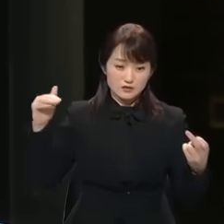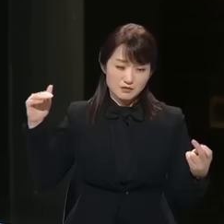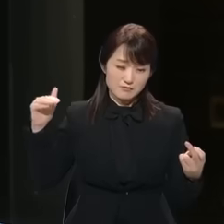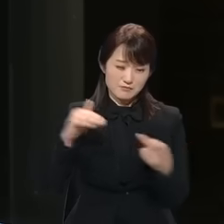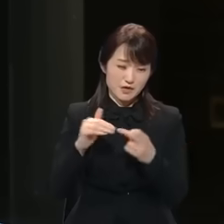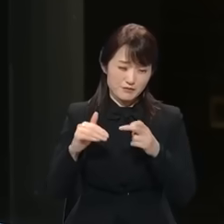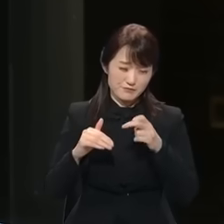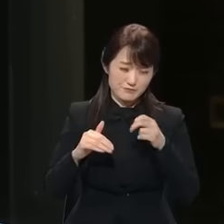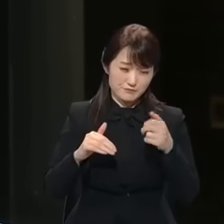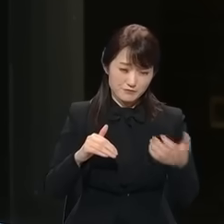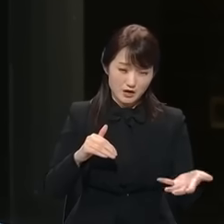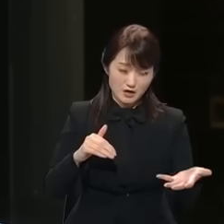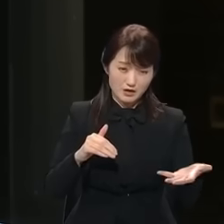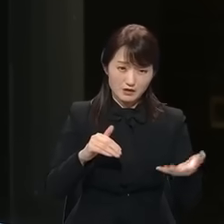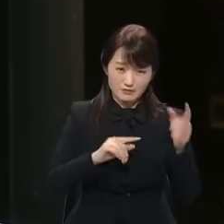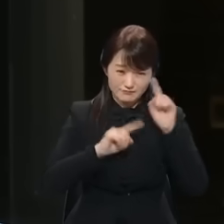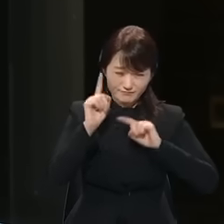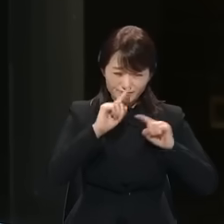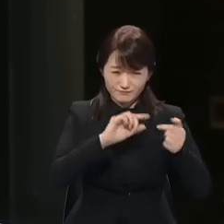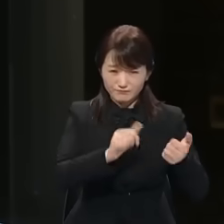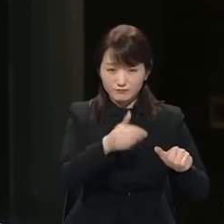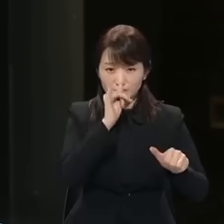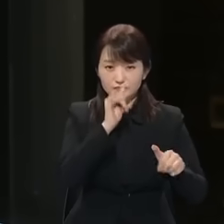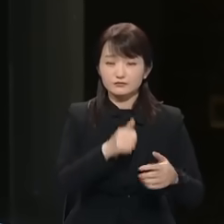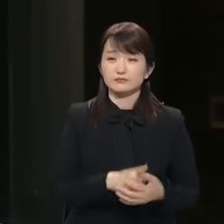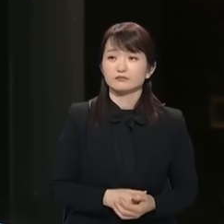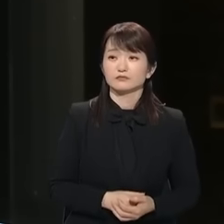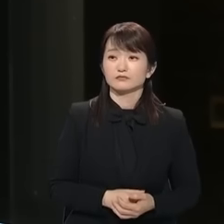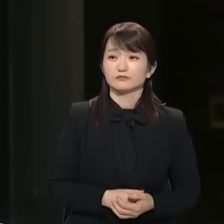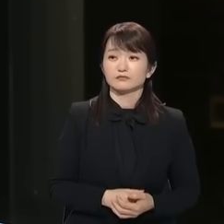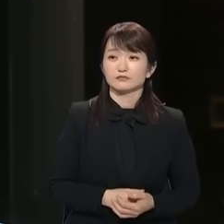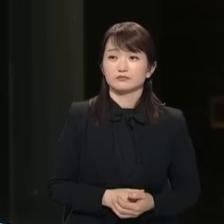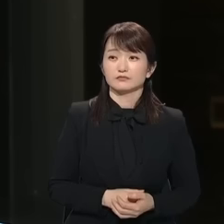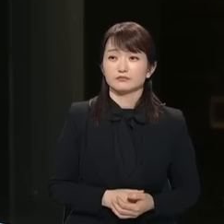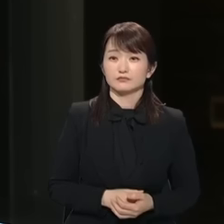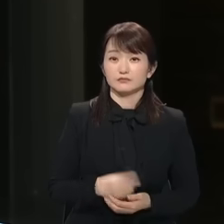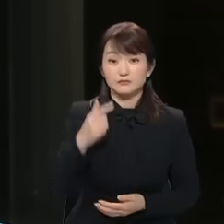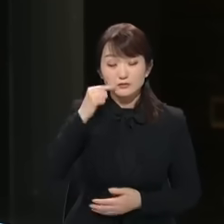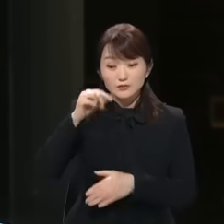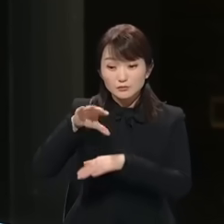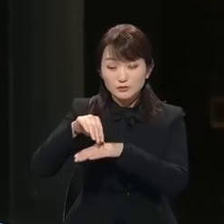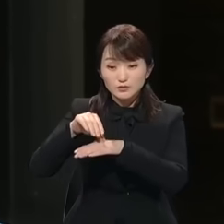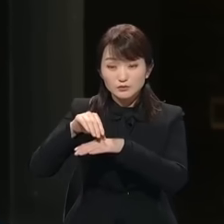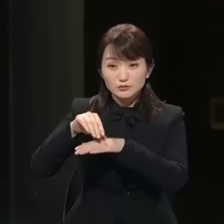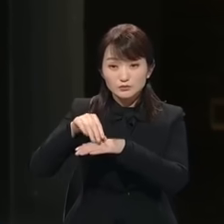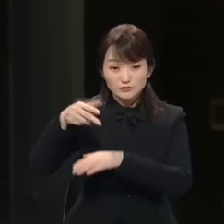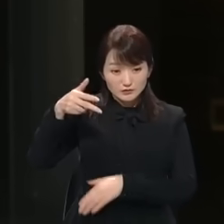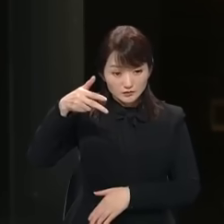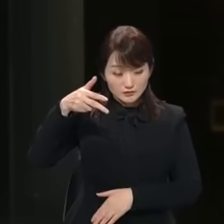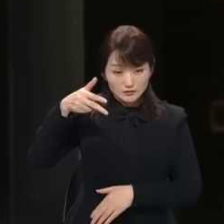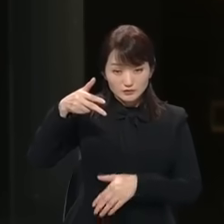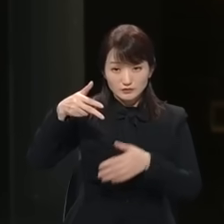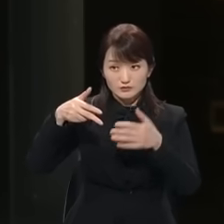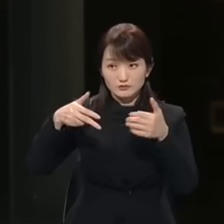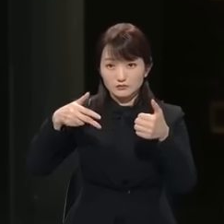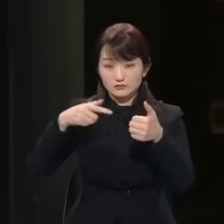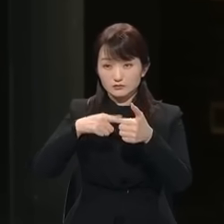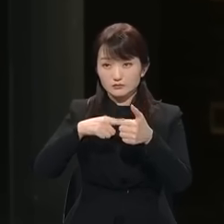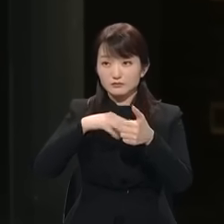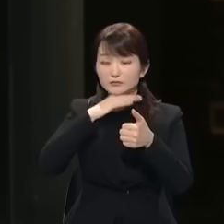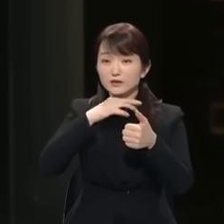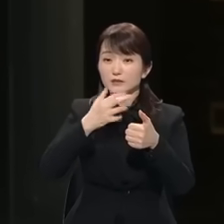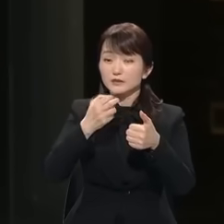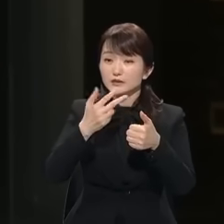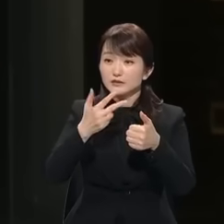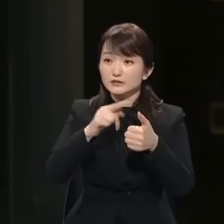교통 사고가 있었는데 그 어 일본 방송부 카메라 앞에 그 87세 고령 운전자가